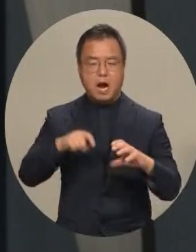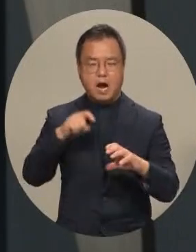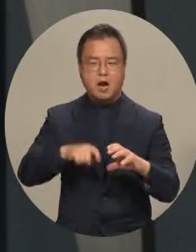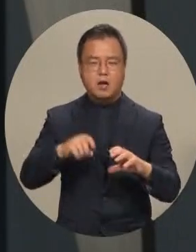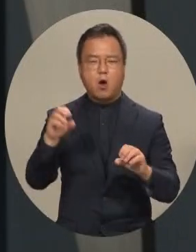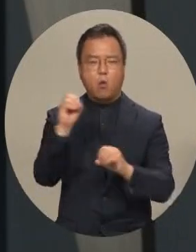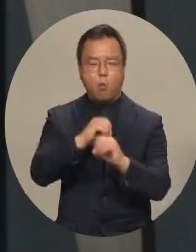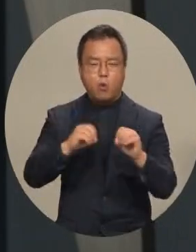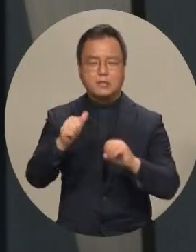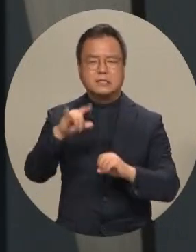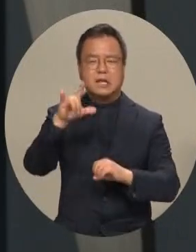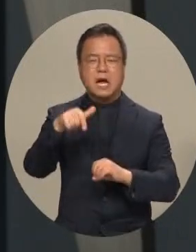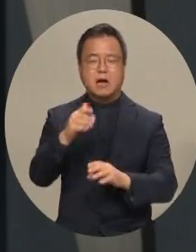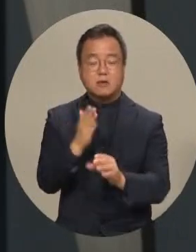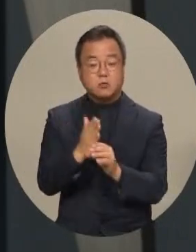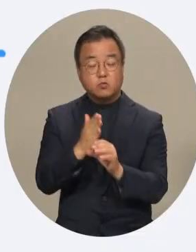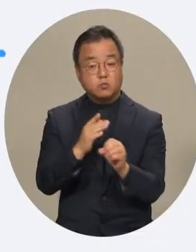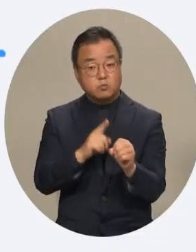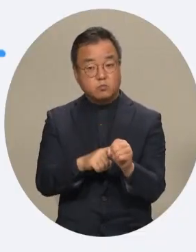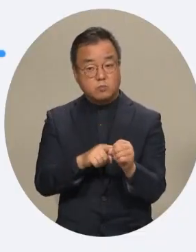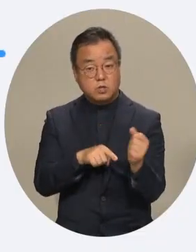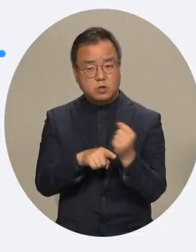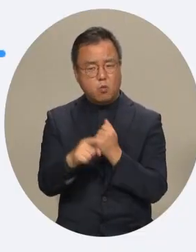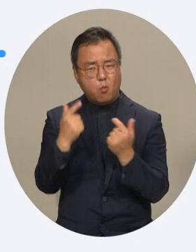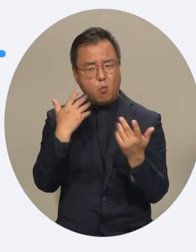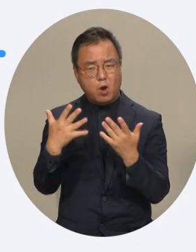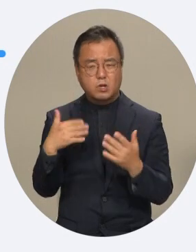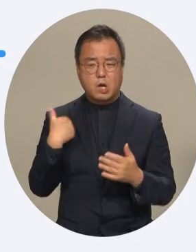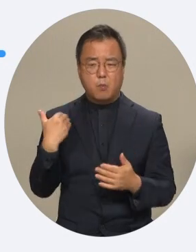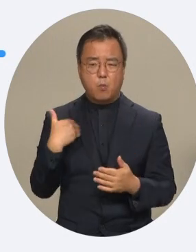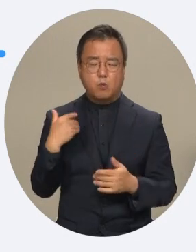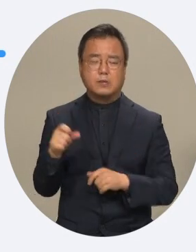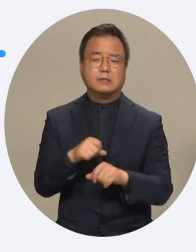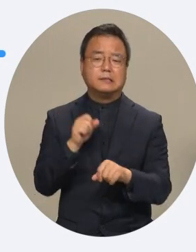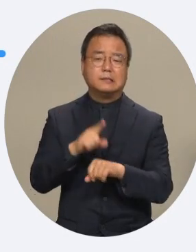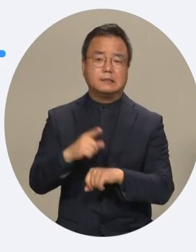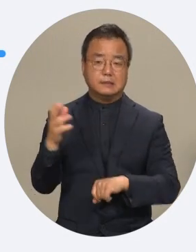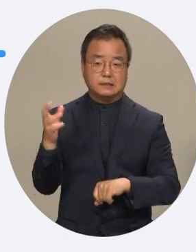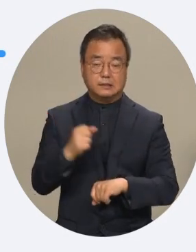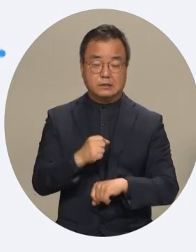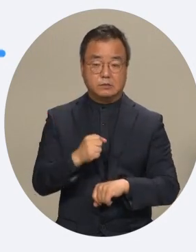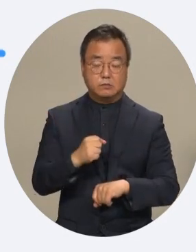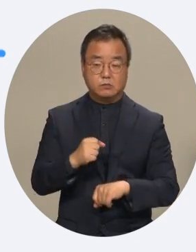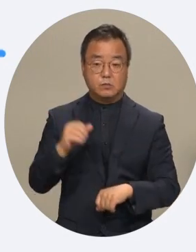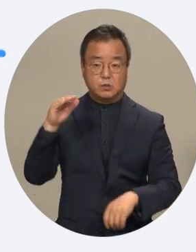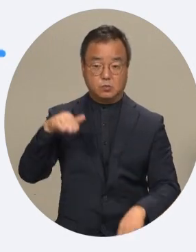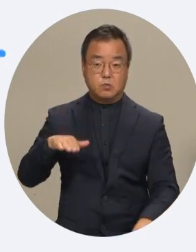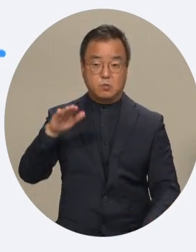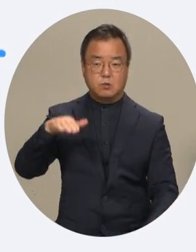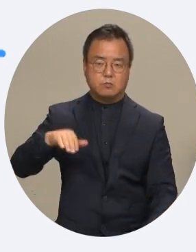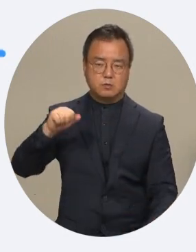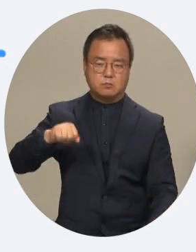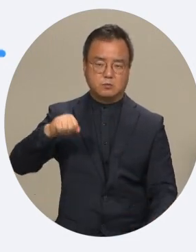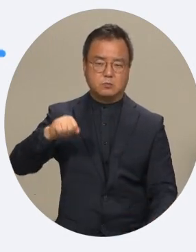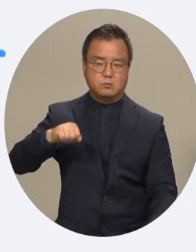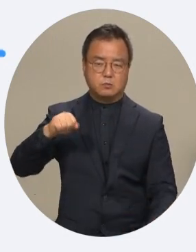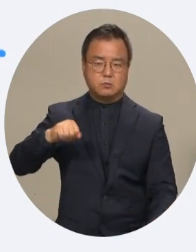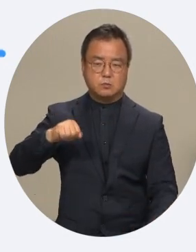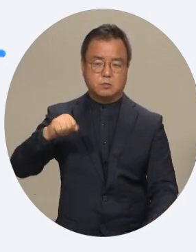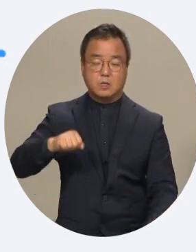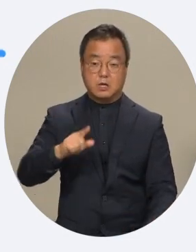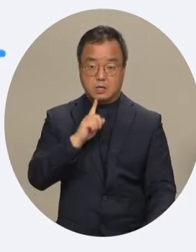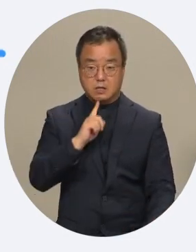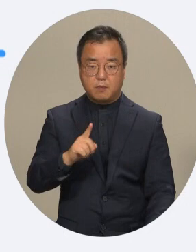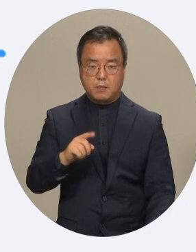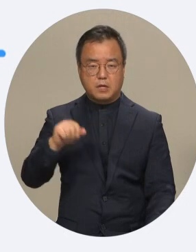어떤 명확한 이유기의 이유를 알 수 없는 그 특징 때문에 매우 규칙적이면서도 고유한 떨림을 만든다는 것이 알려졌습니다이